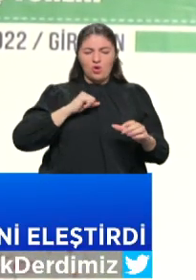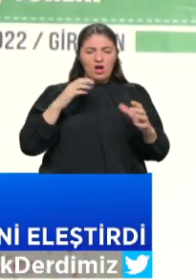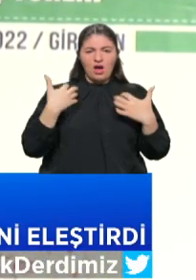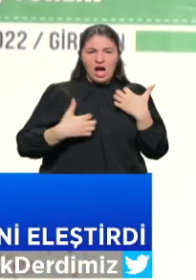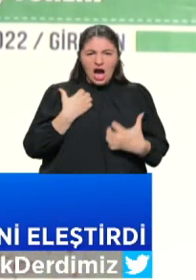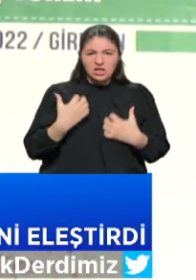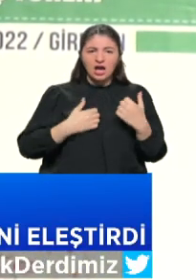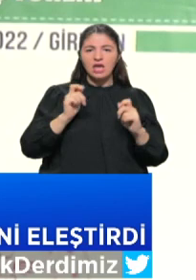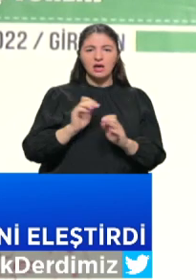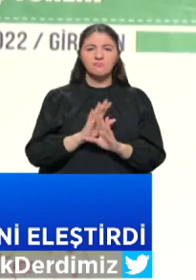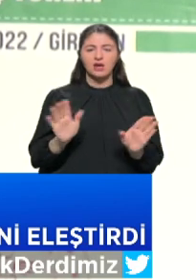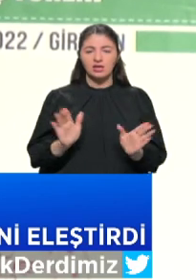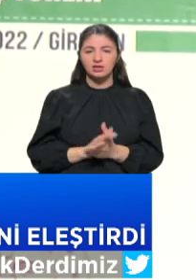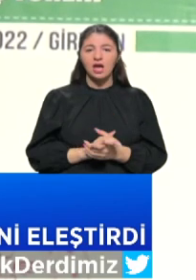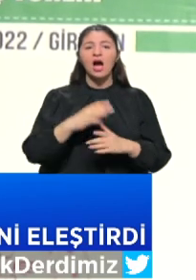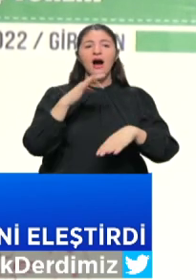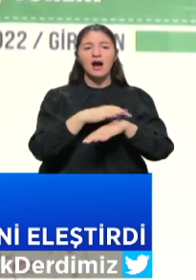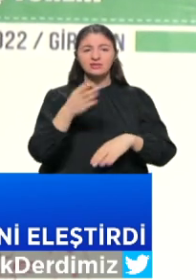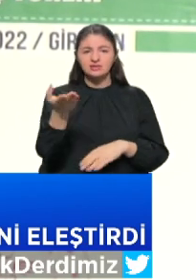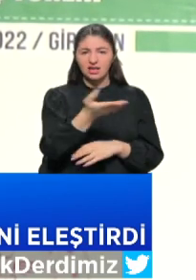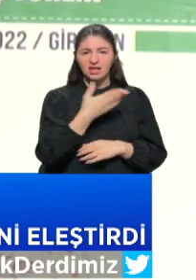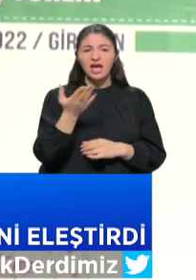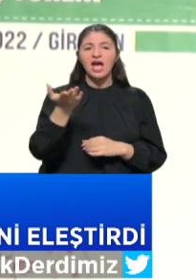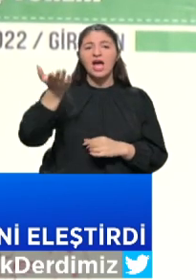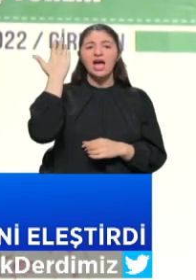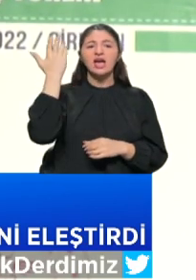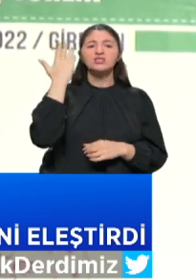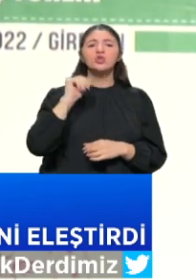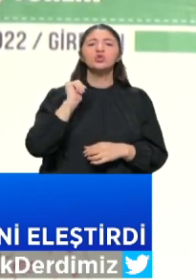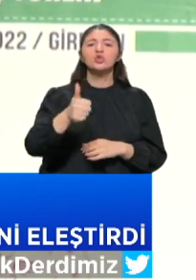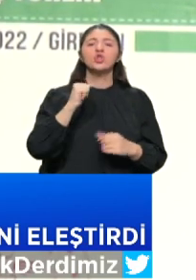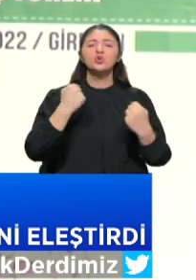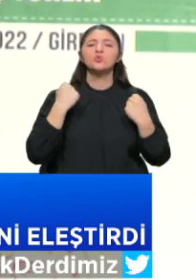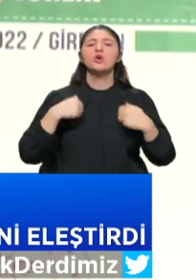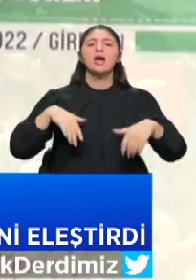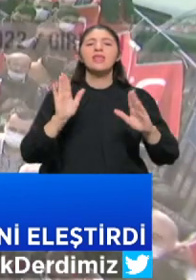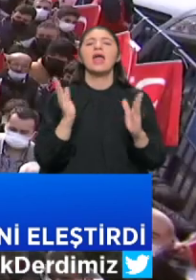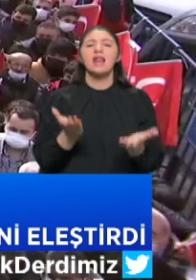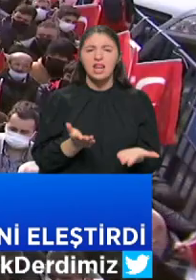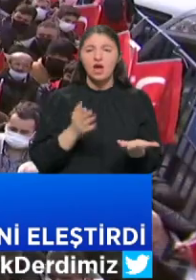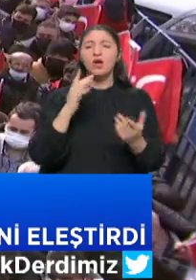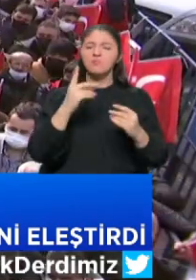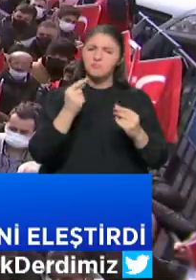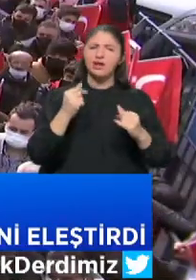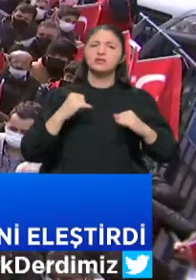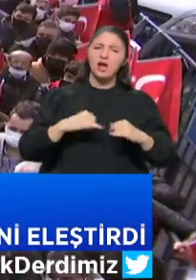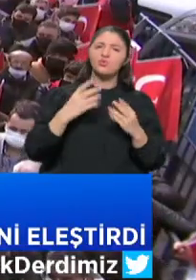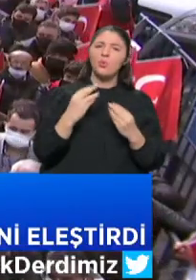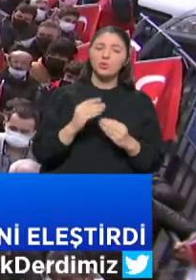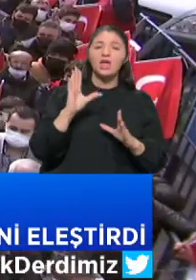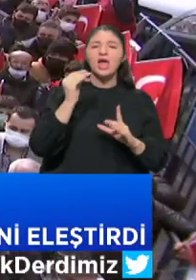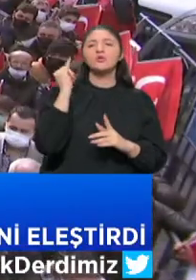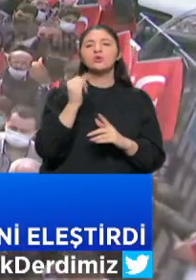etmeyiniz hastalık eski günlerindeki gücünde değil hislerim olunuz